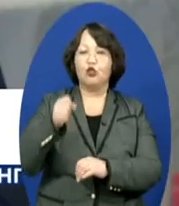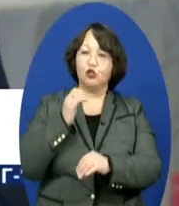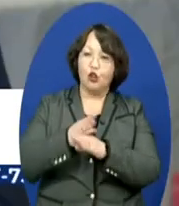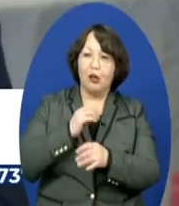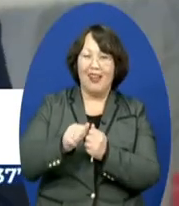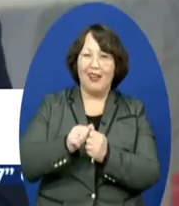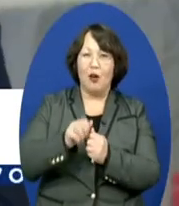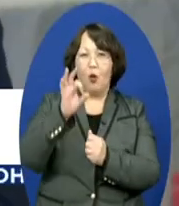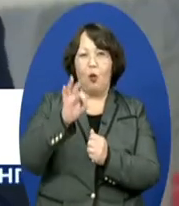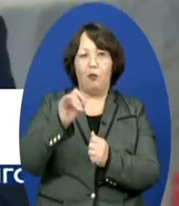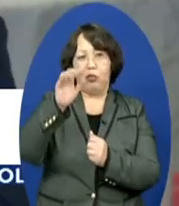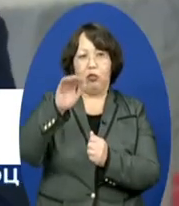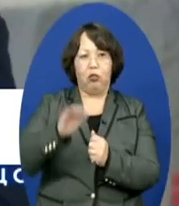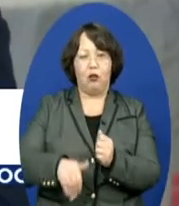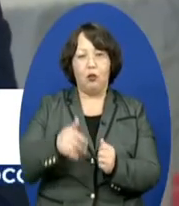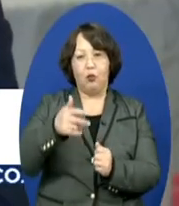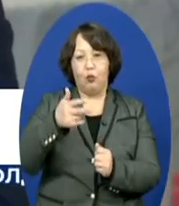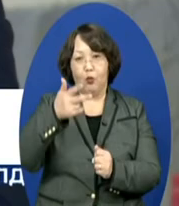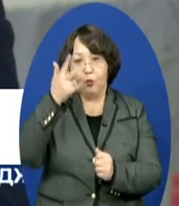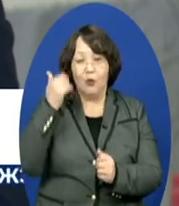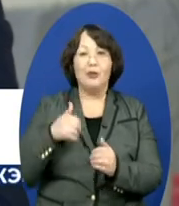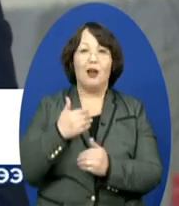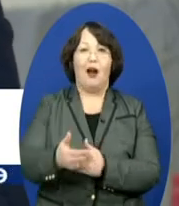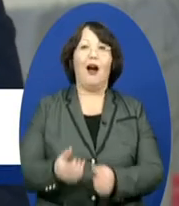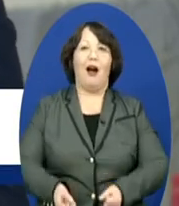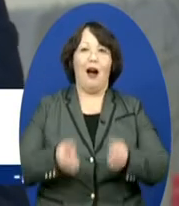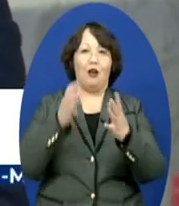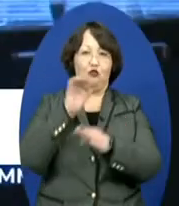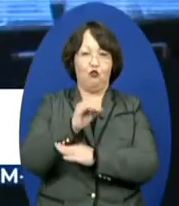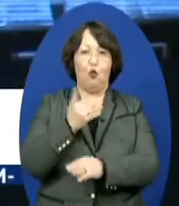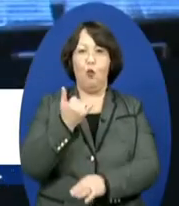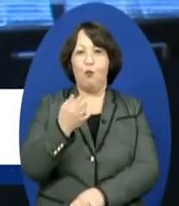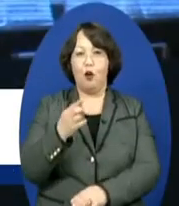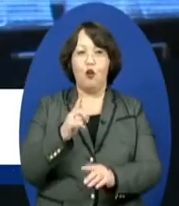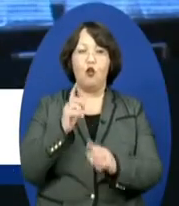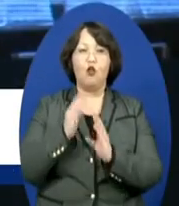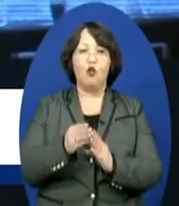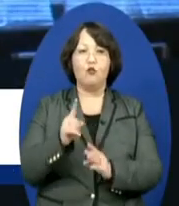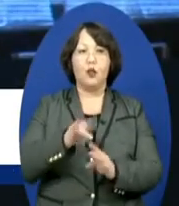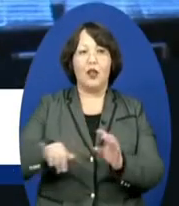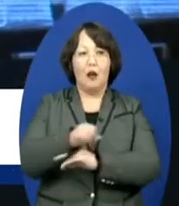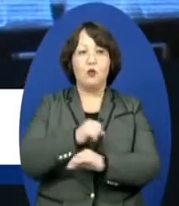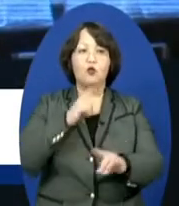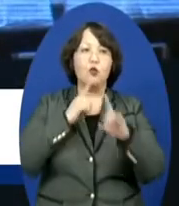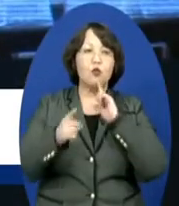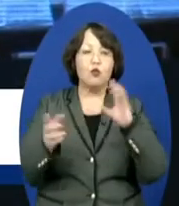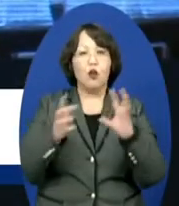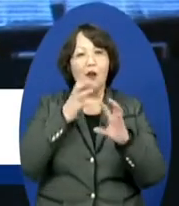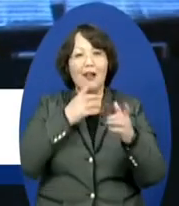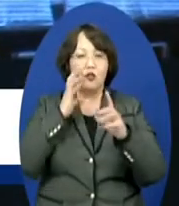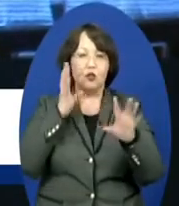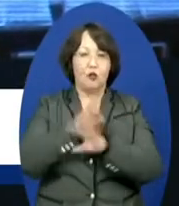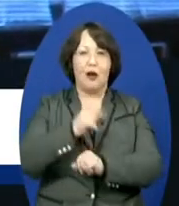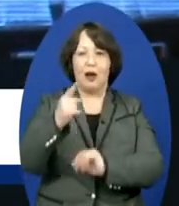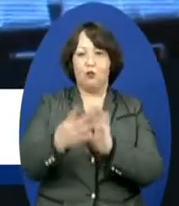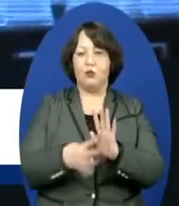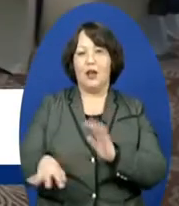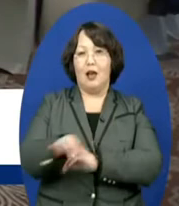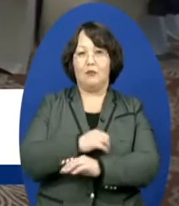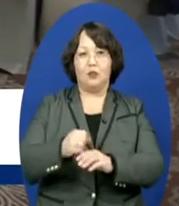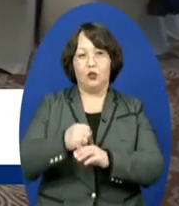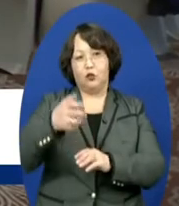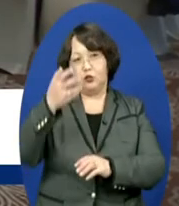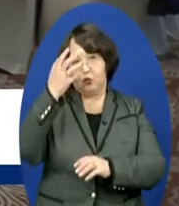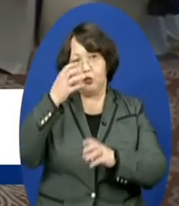байна. 3 хоногийн дараа болох энэ өдрийг огтж манай улс Улаанбаатар хот болон Хөвсгөл аймагт зөвлөгөөн зохион байгуулж үүнд 19 аймгийн